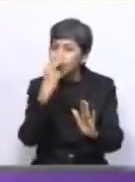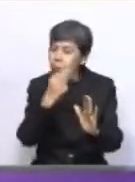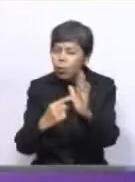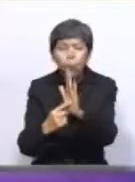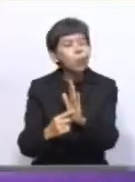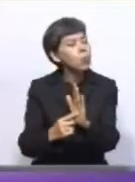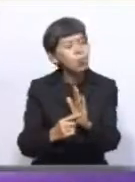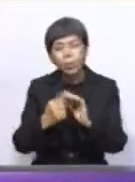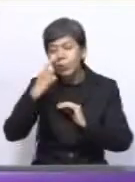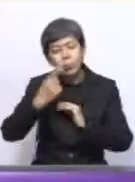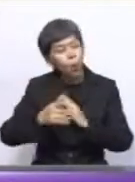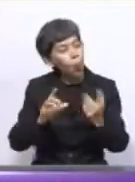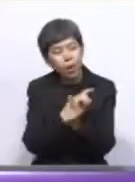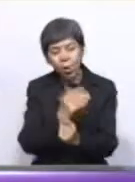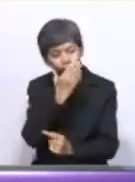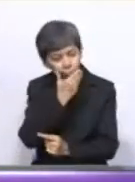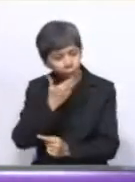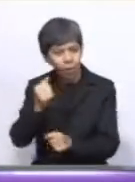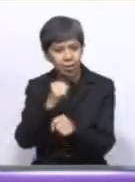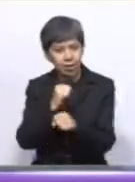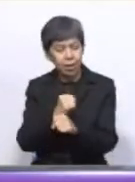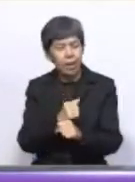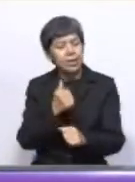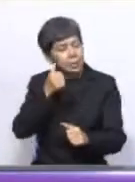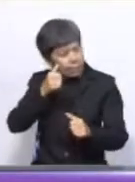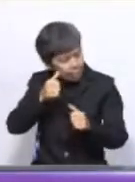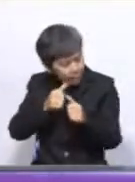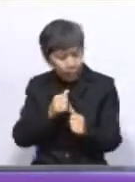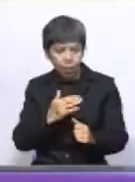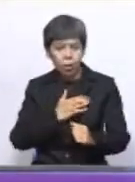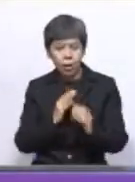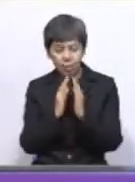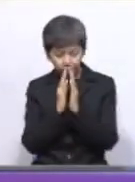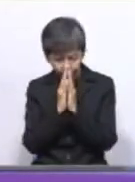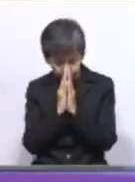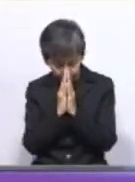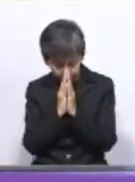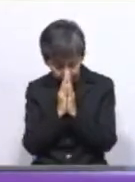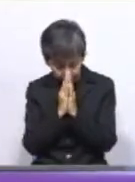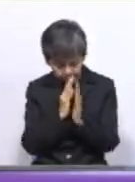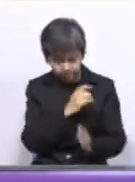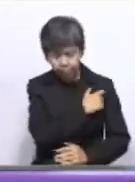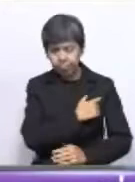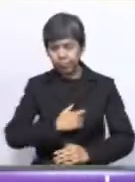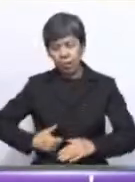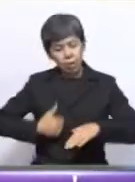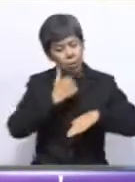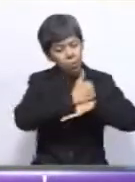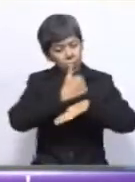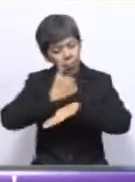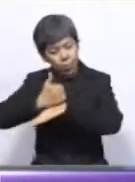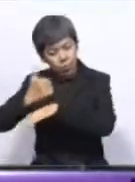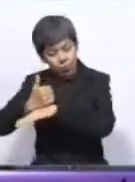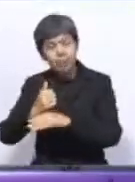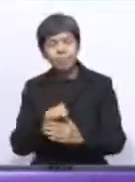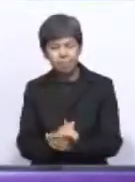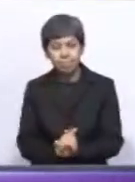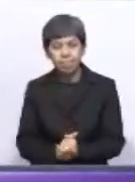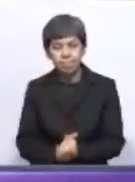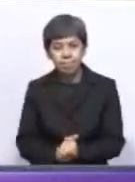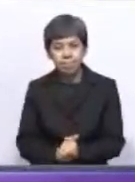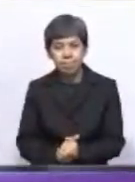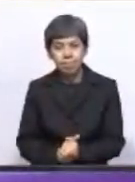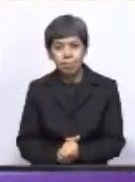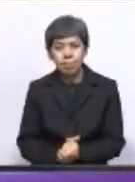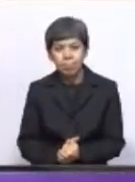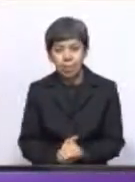นไม่ลืมเลือนวัฒนธรรมที่ดีงามของเราและเพื่อรำลึกถึงพระมหากรุณาธิคุณของพระมหากษัตริย์ทุกพระองค์จนถึงปัจจุบันค่ะ